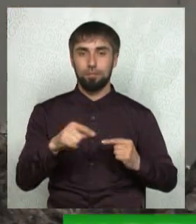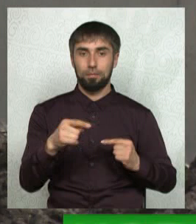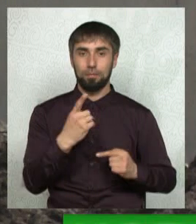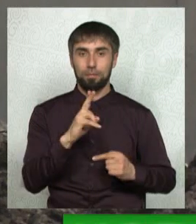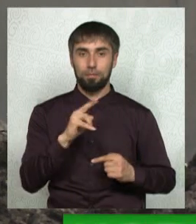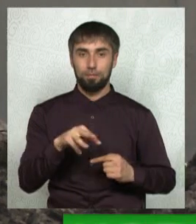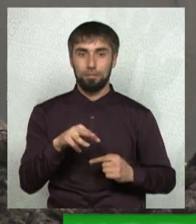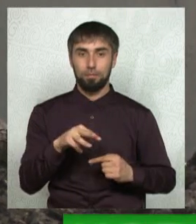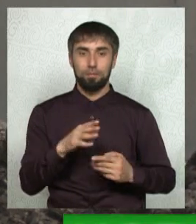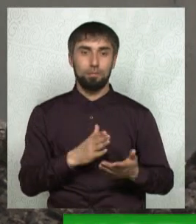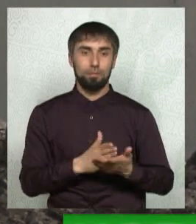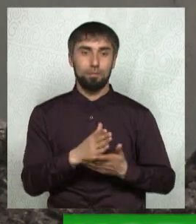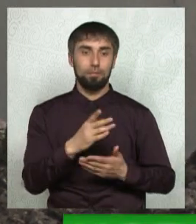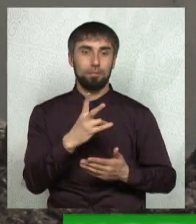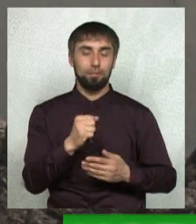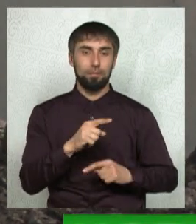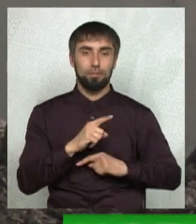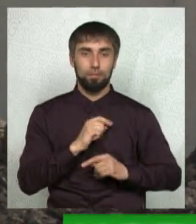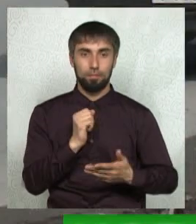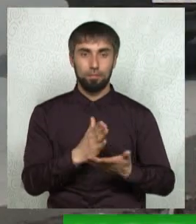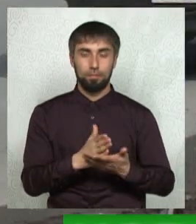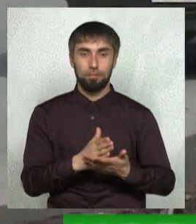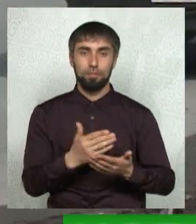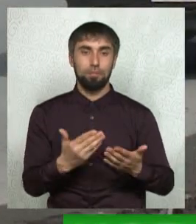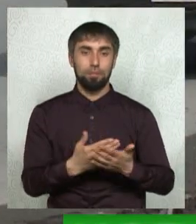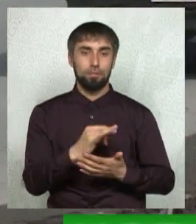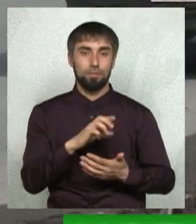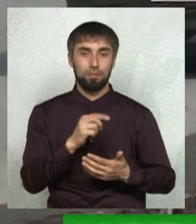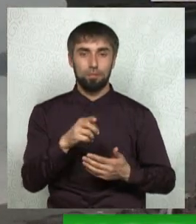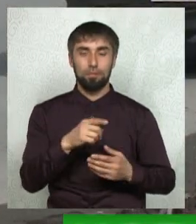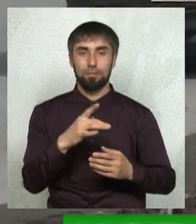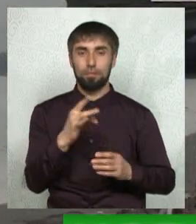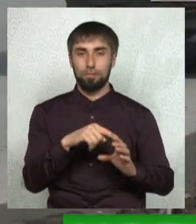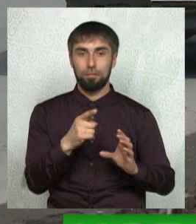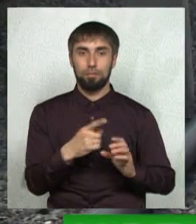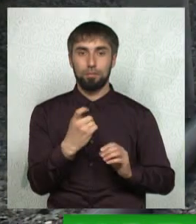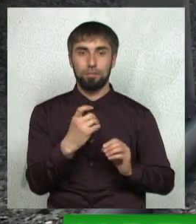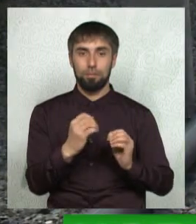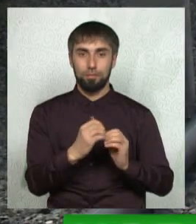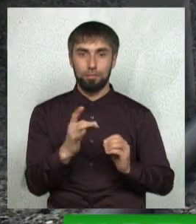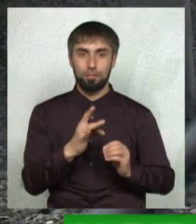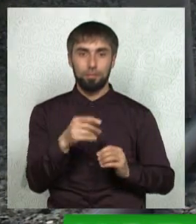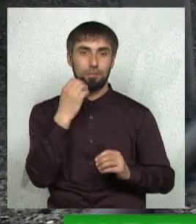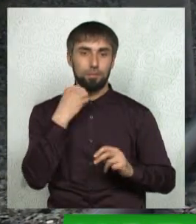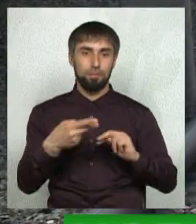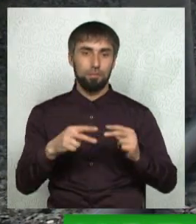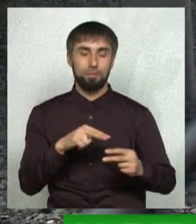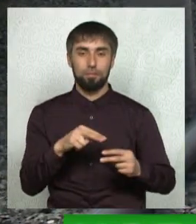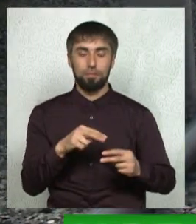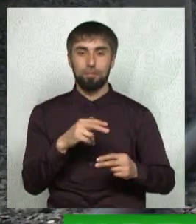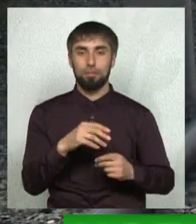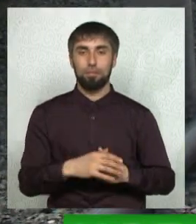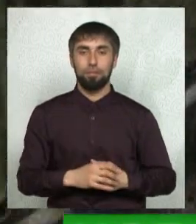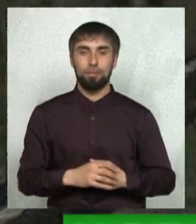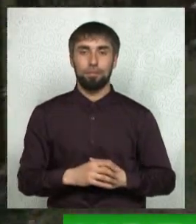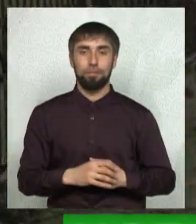более километра выходит на финишную прямую. Новые трубы диаметром 110 сантиметров заменяют старые метр за